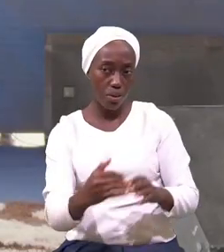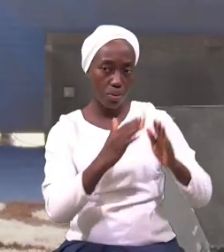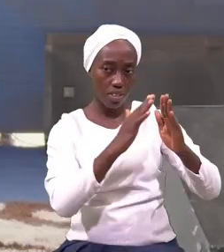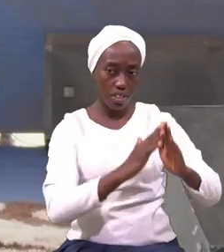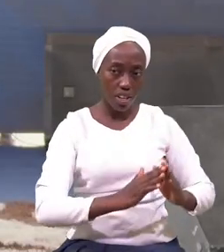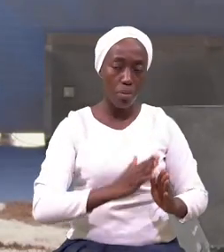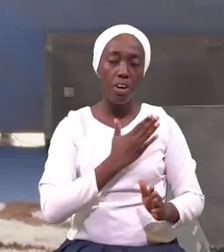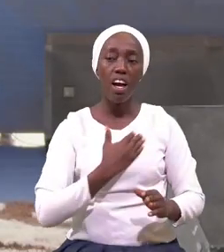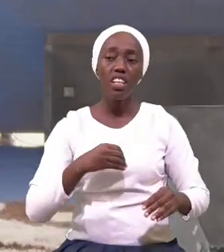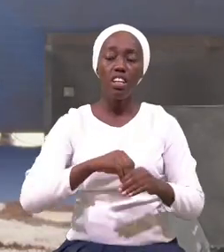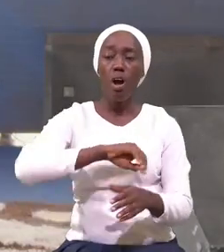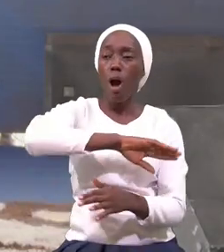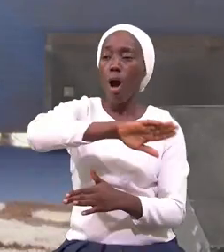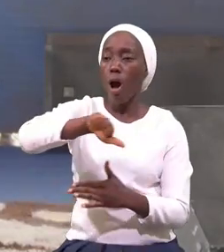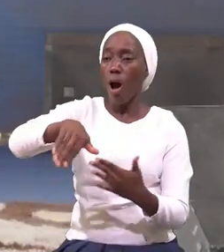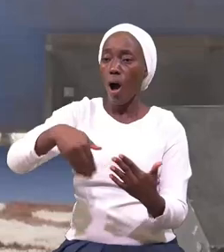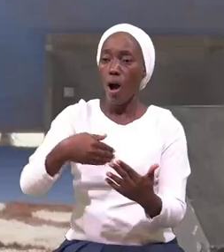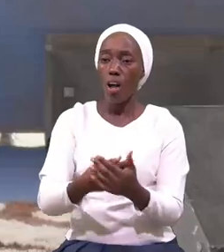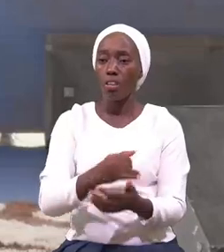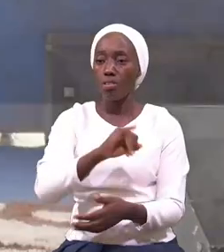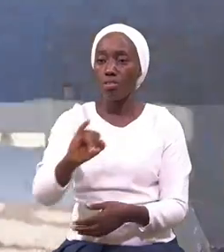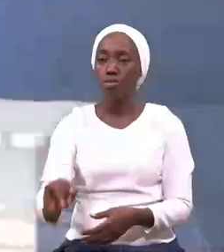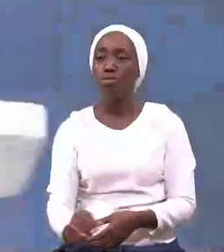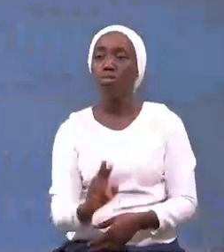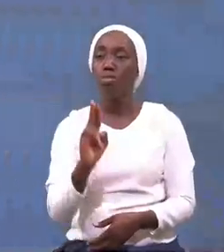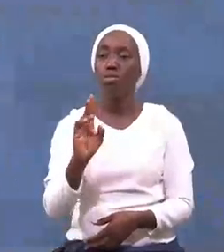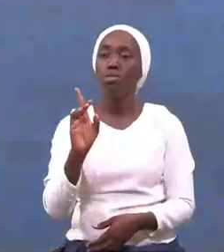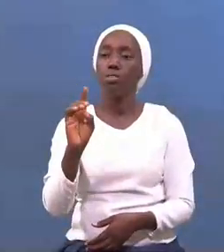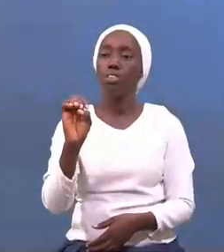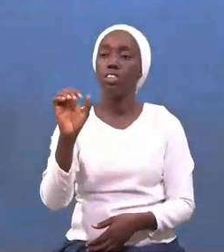Il a dit à la fois à Jérusalem et dans toute la Judée.